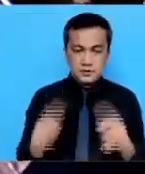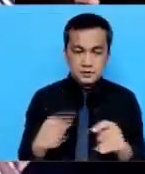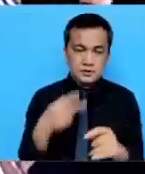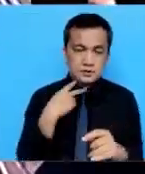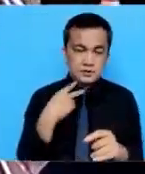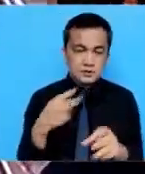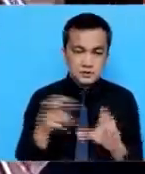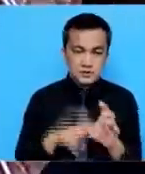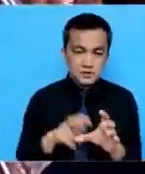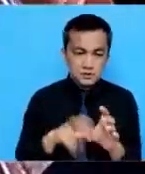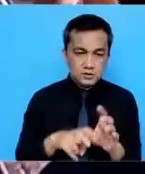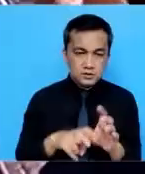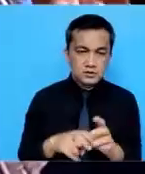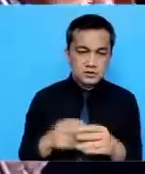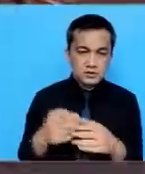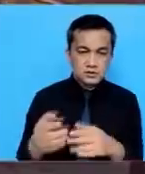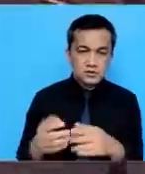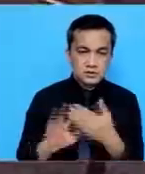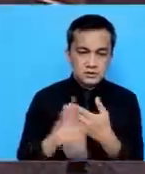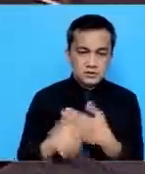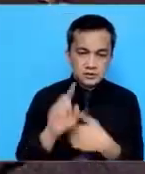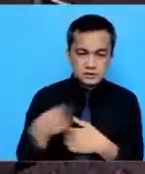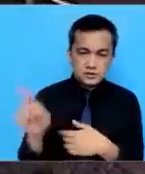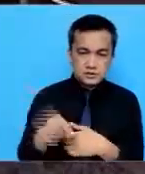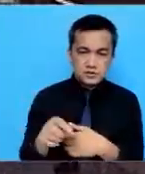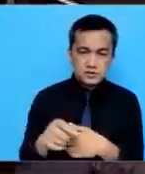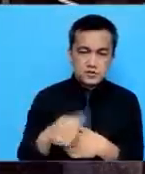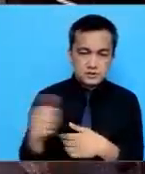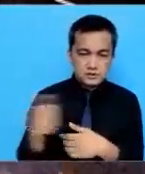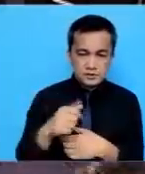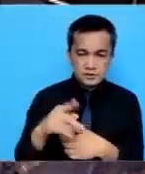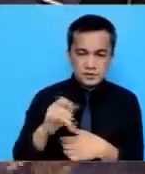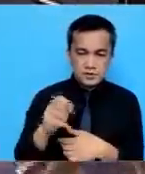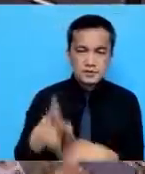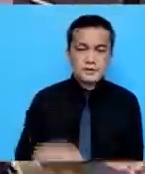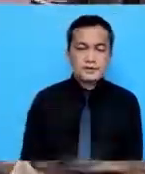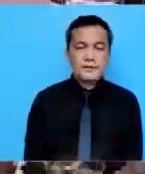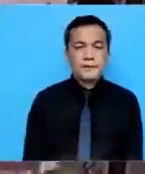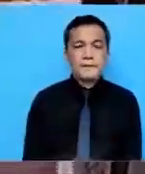pasahero hanggang sa magbalik ang mga kanseladong biyahe sa pantalan.